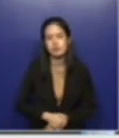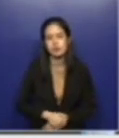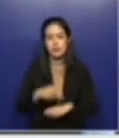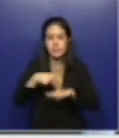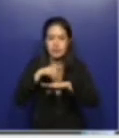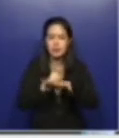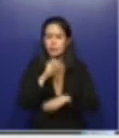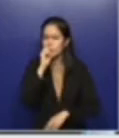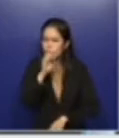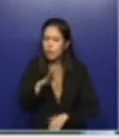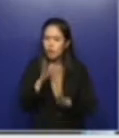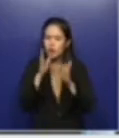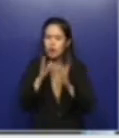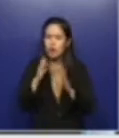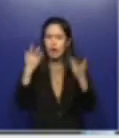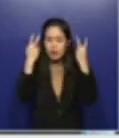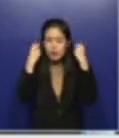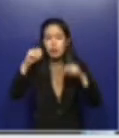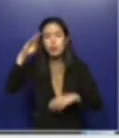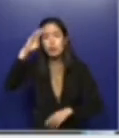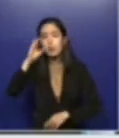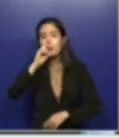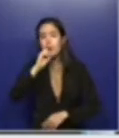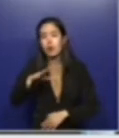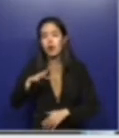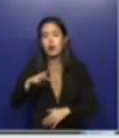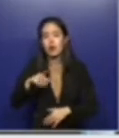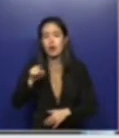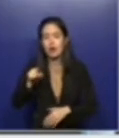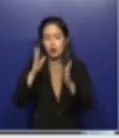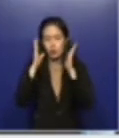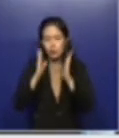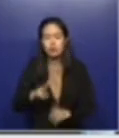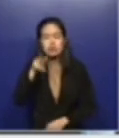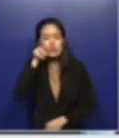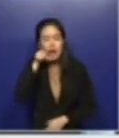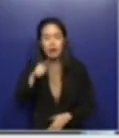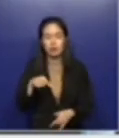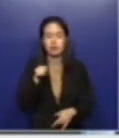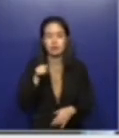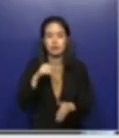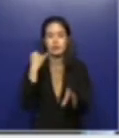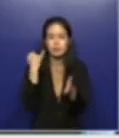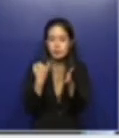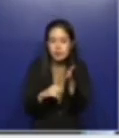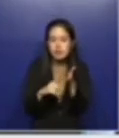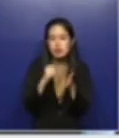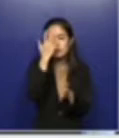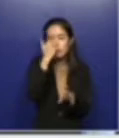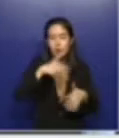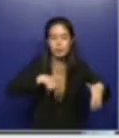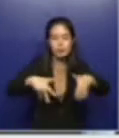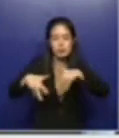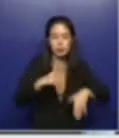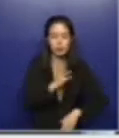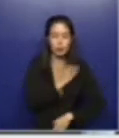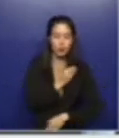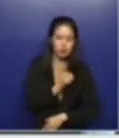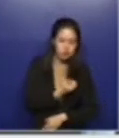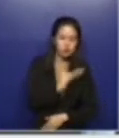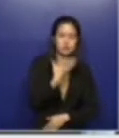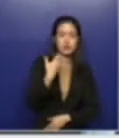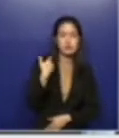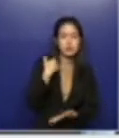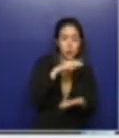ไปโทษสื่อมวลชนบอกรายงานทำให้เกิดความตื่นตระหนกกับพี่น้องประชาชนชนไทยทำให้เกิดผลกระทบเกิดการปิดโ